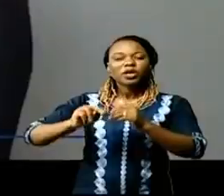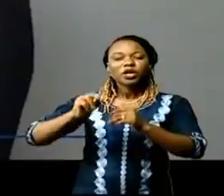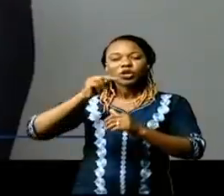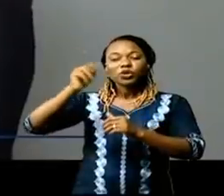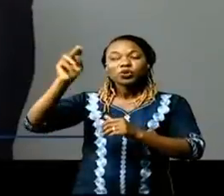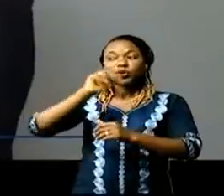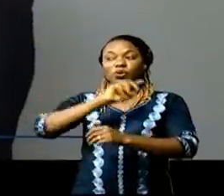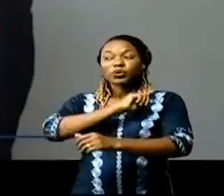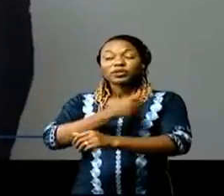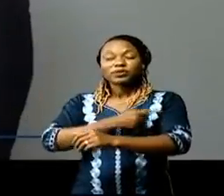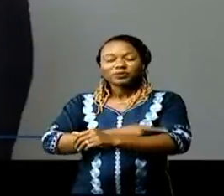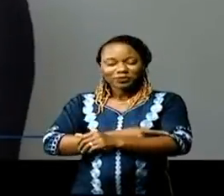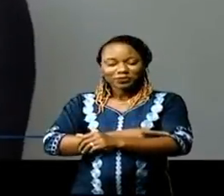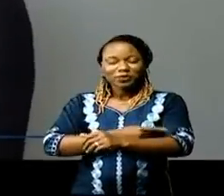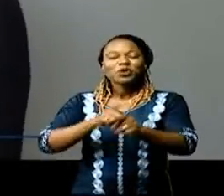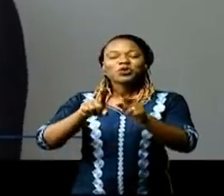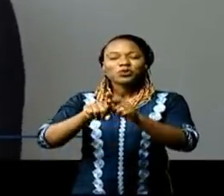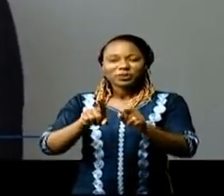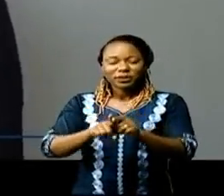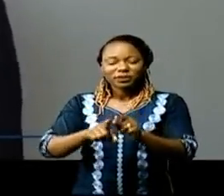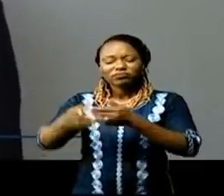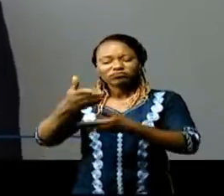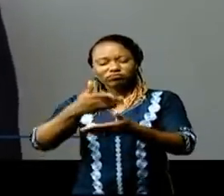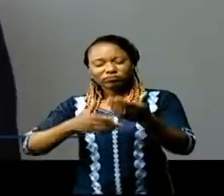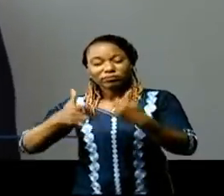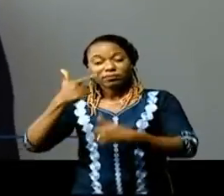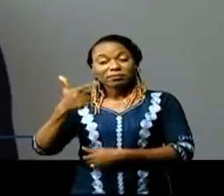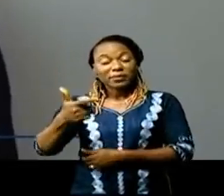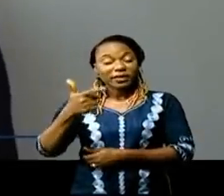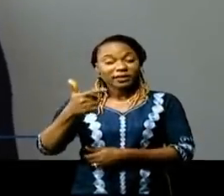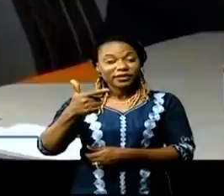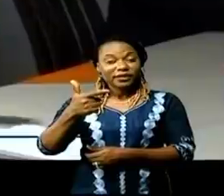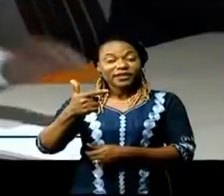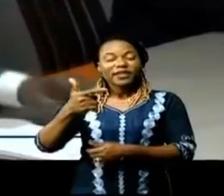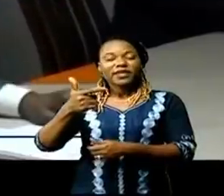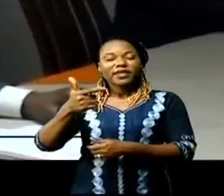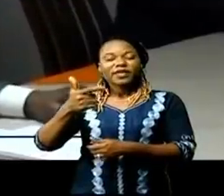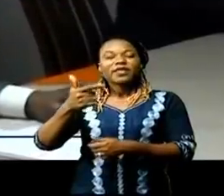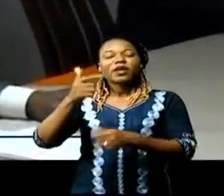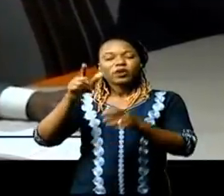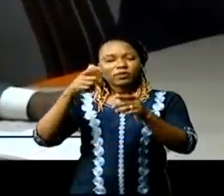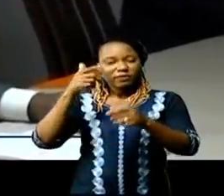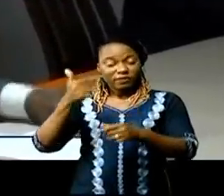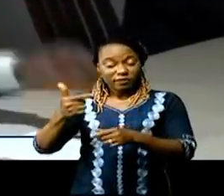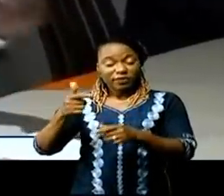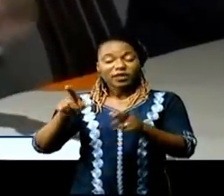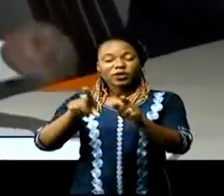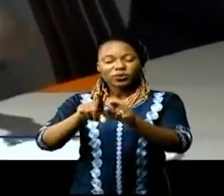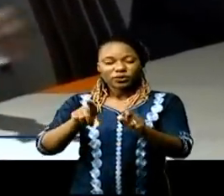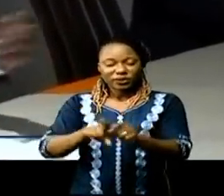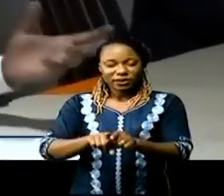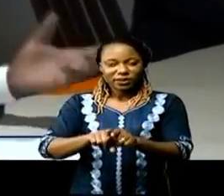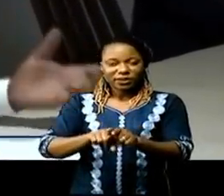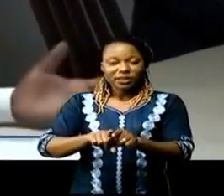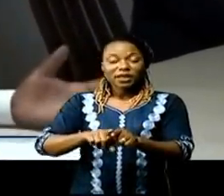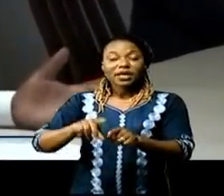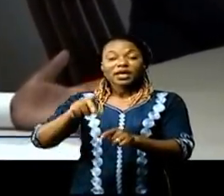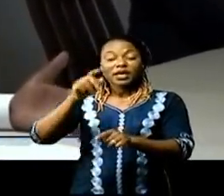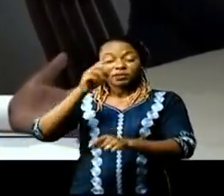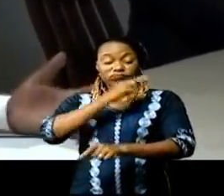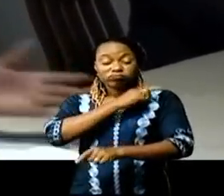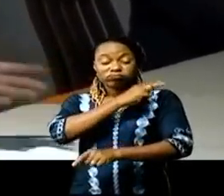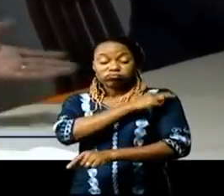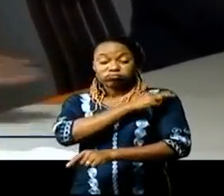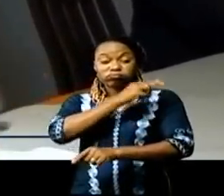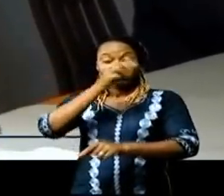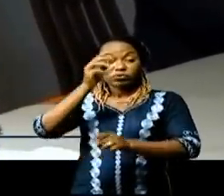président, l'honorable Jérôme Paluku, a échangé mardi 9 février 2022 avec le gouverneur militaire du Nord Kivu, le lieutenant général Ndima Konga Constant,